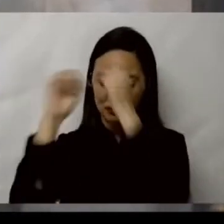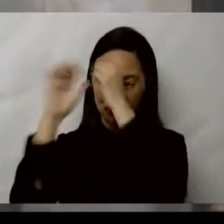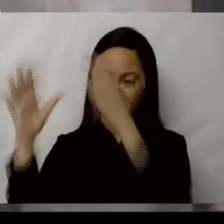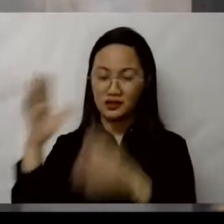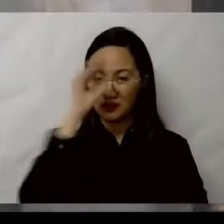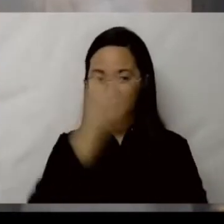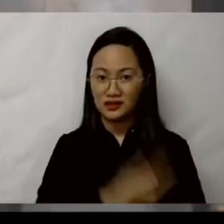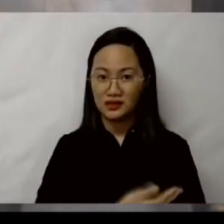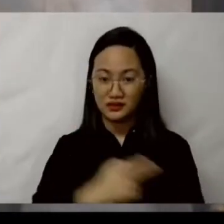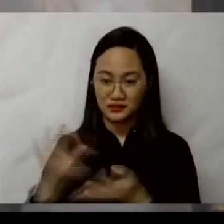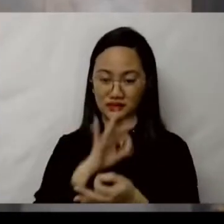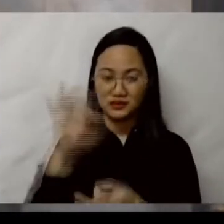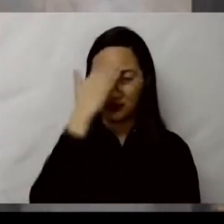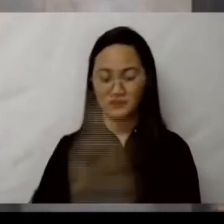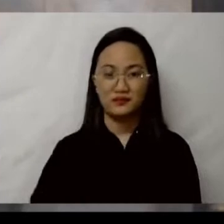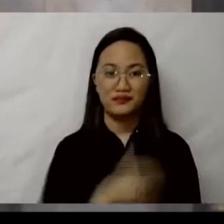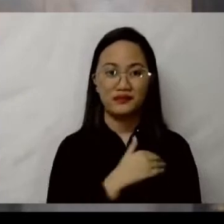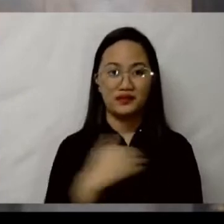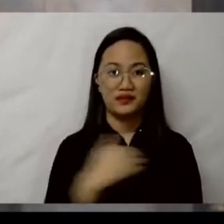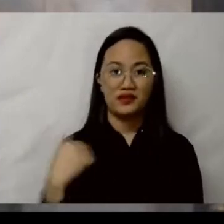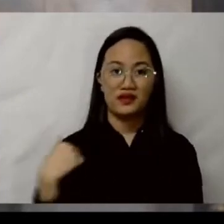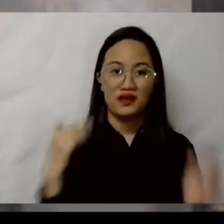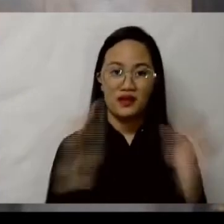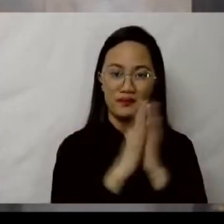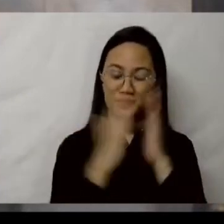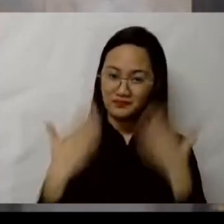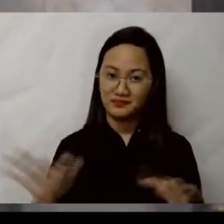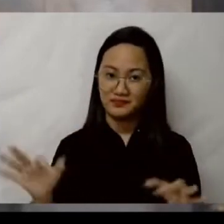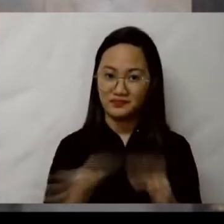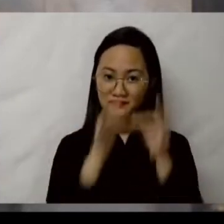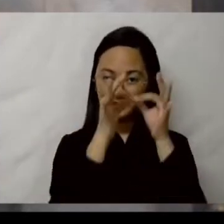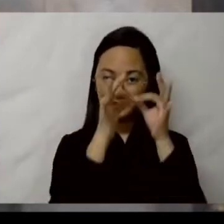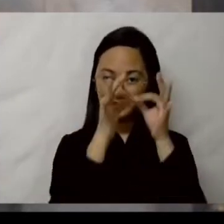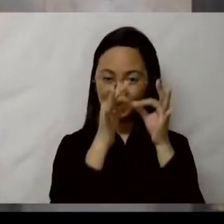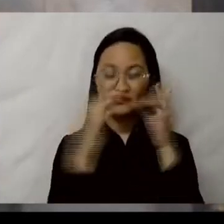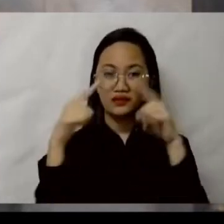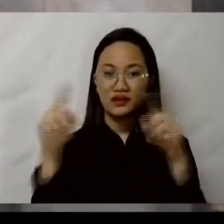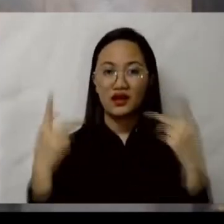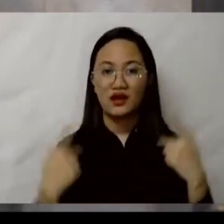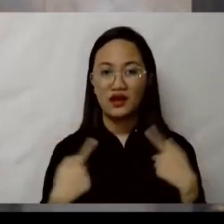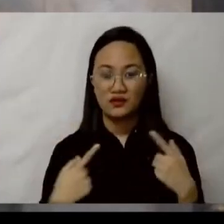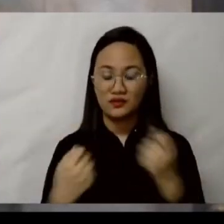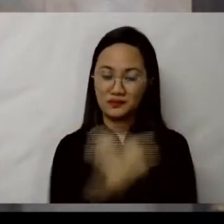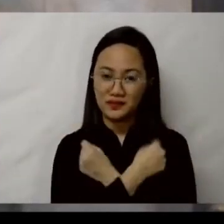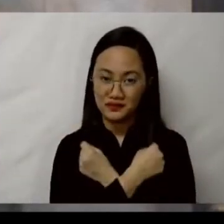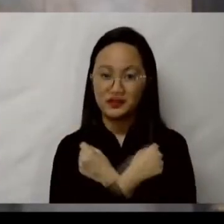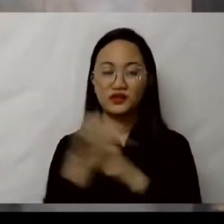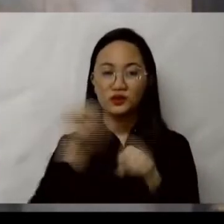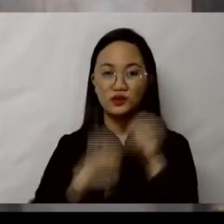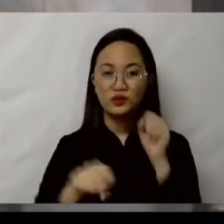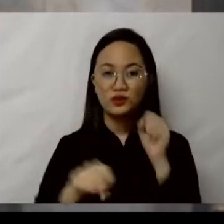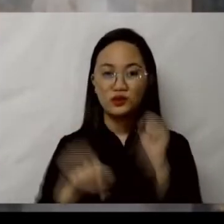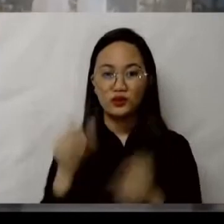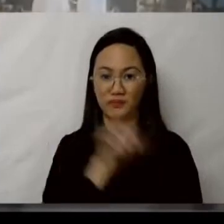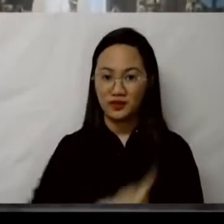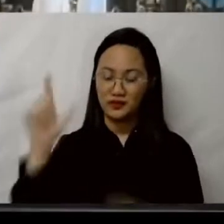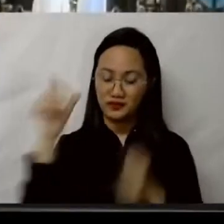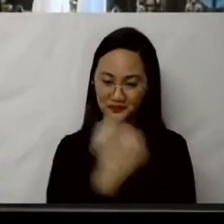Santo. Amen. Tapos na ang ating pagdiriwang, humayo kayong taglay ang pag-ibig upang ang Panginoon ay mahalin at